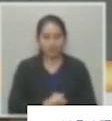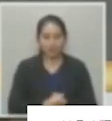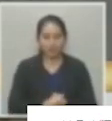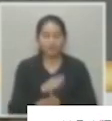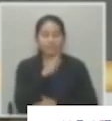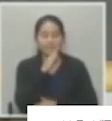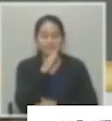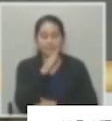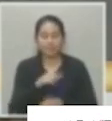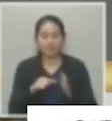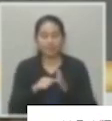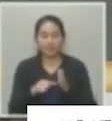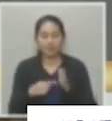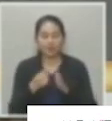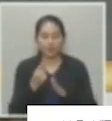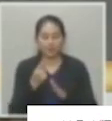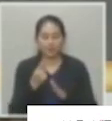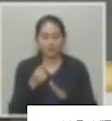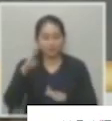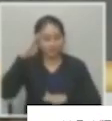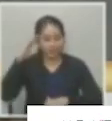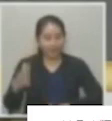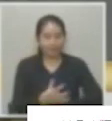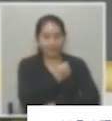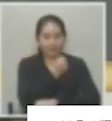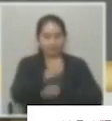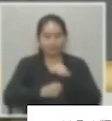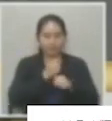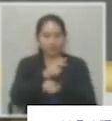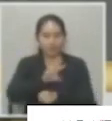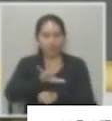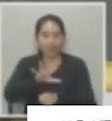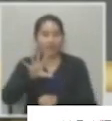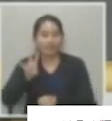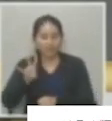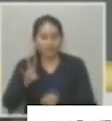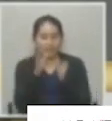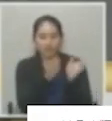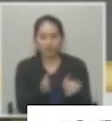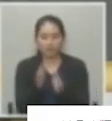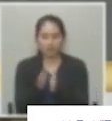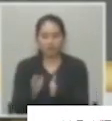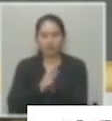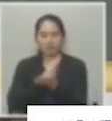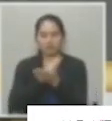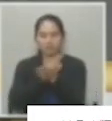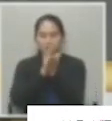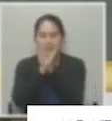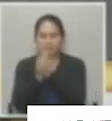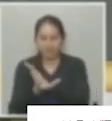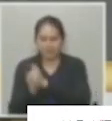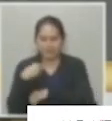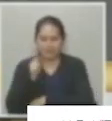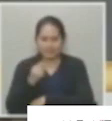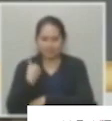ตั้งแต่ยึดอำนาจปี57เป็นต้นมาเนี่ยมันมีกระบวนการปฏิรูปก่อนเลือกตั้งจริงๆเรื่องไหนบ้